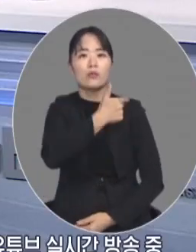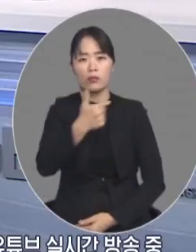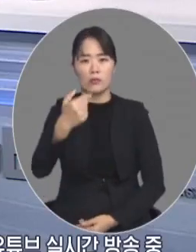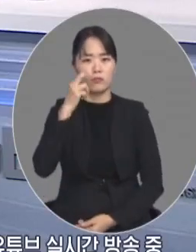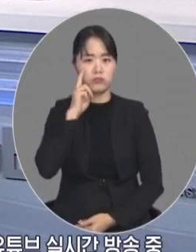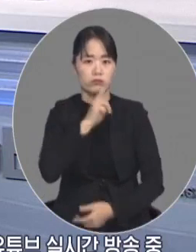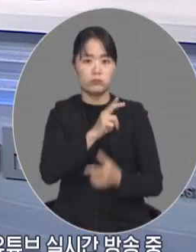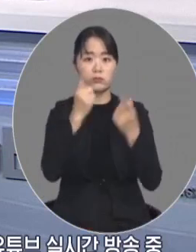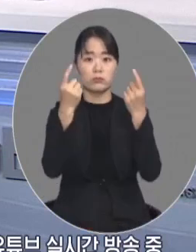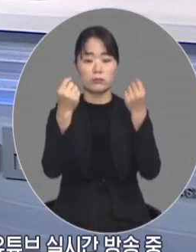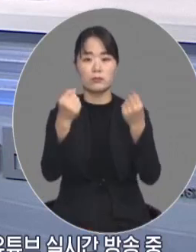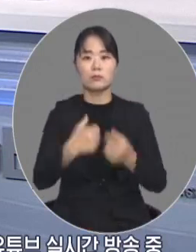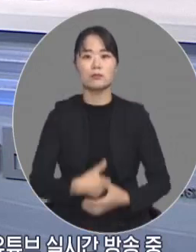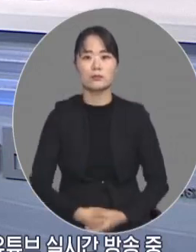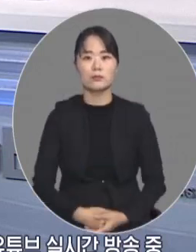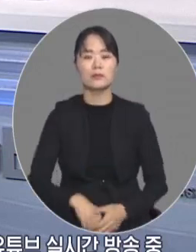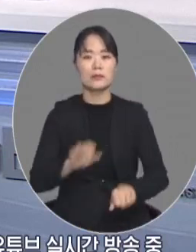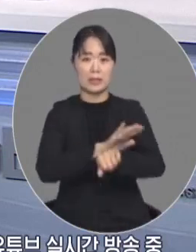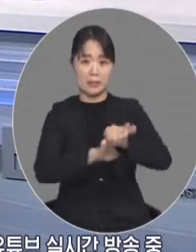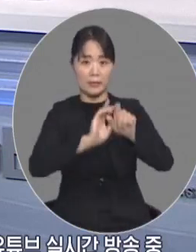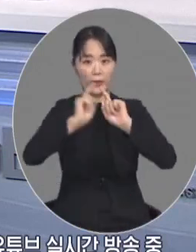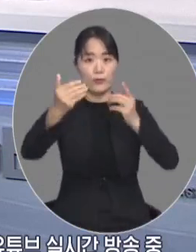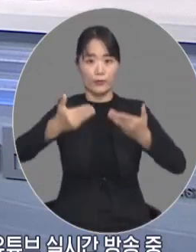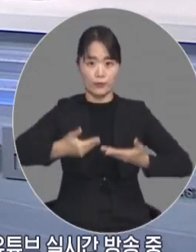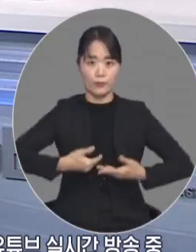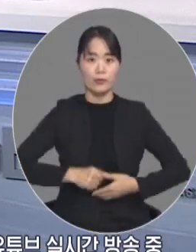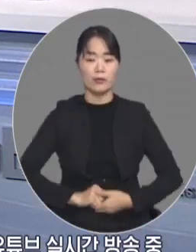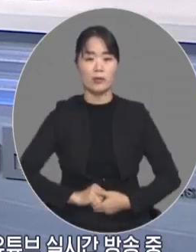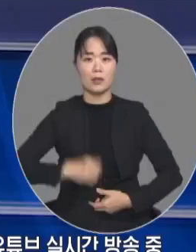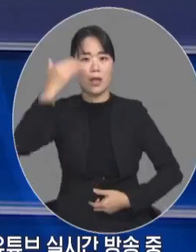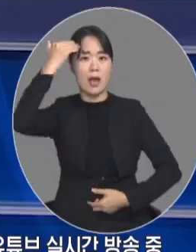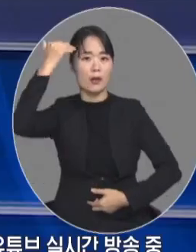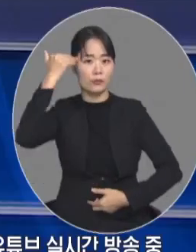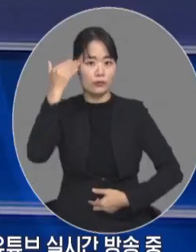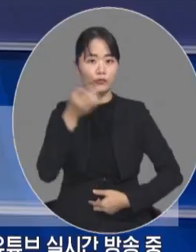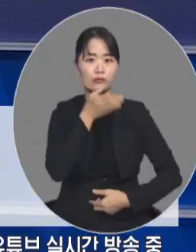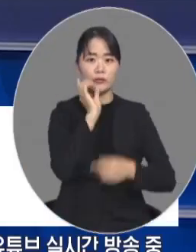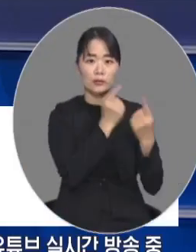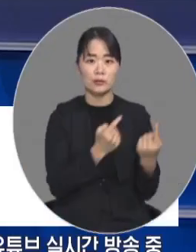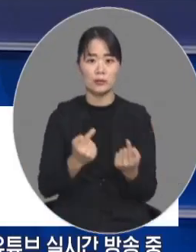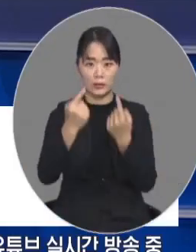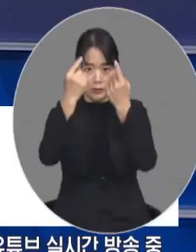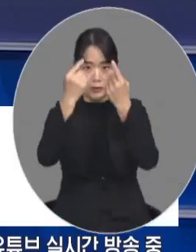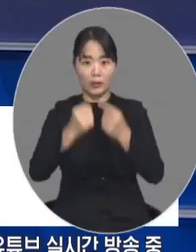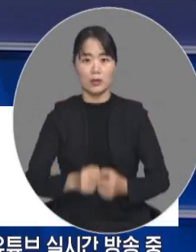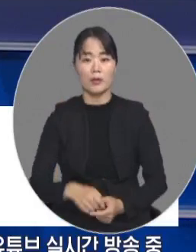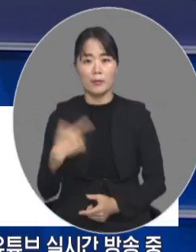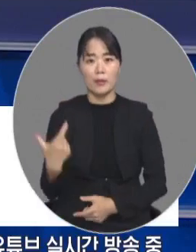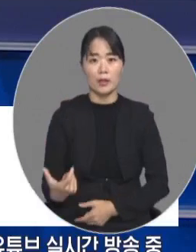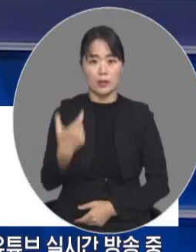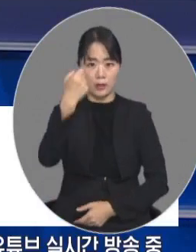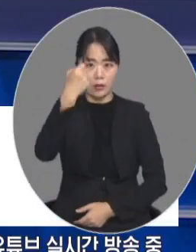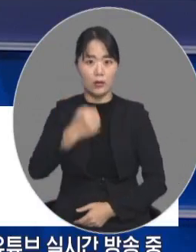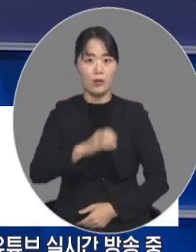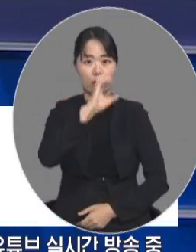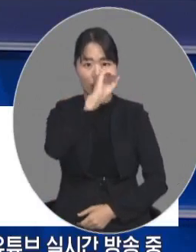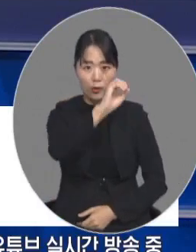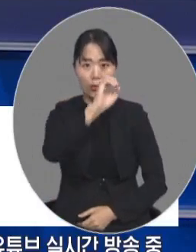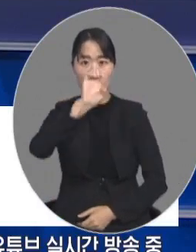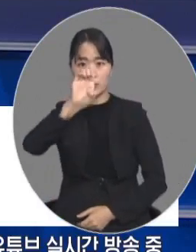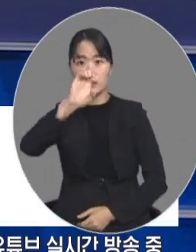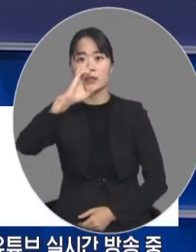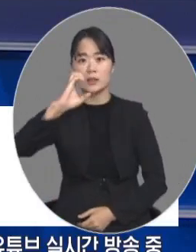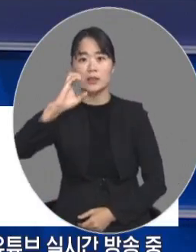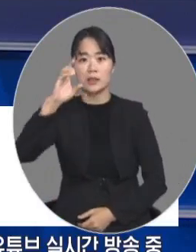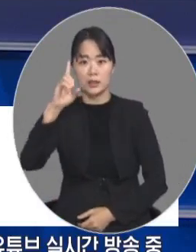같아요. 예, 잘 짚어주셨습니다. 한국의 고령화 속도는 OECD 주요국 가운데서도 1위로